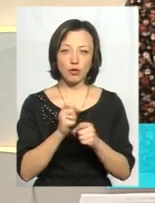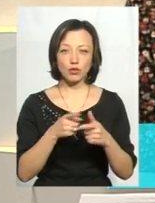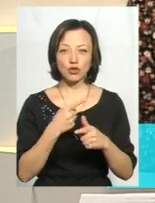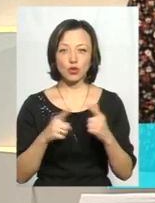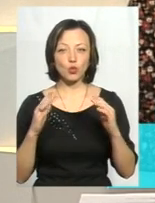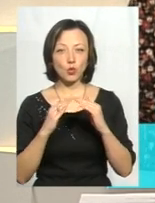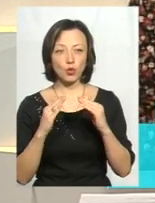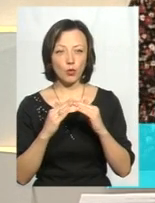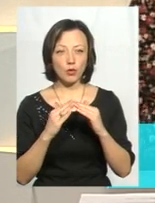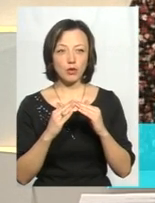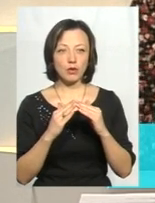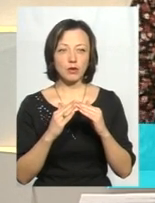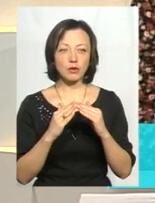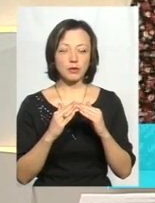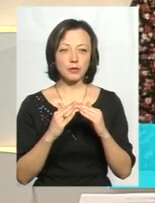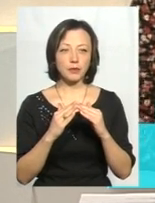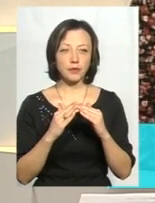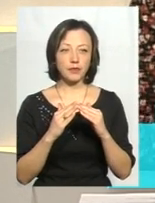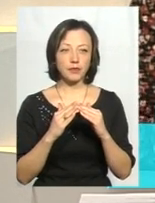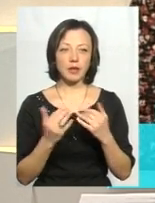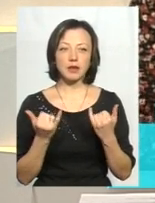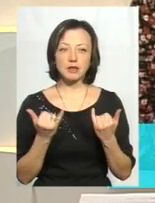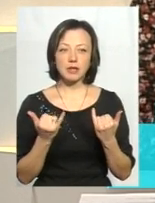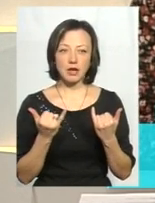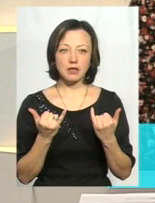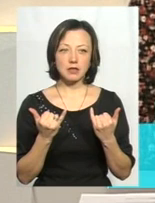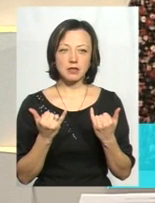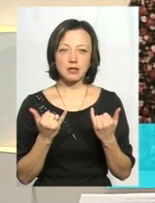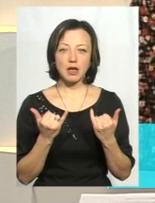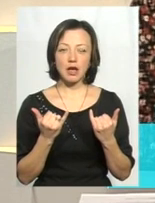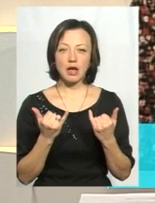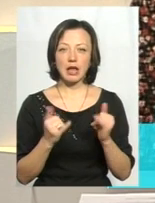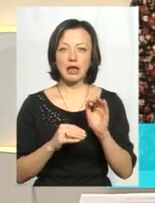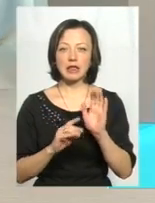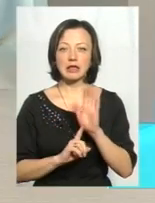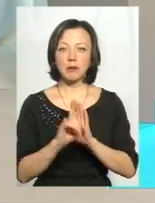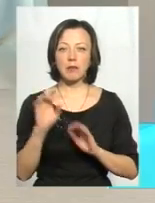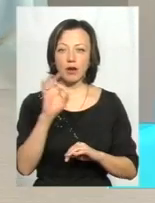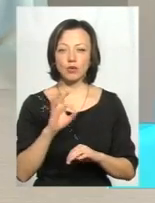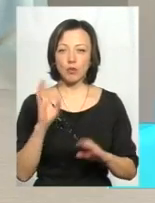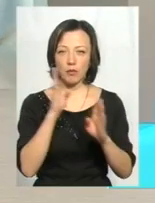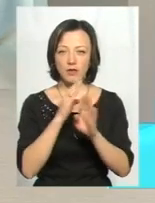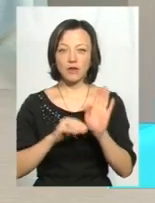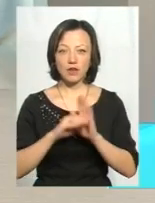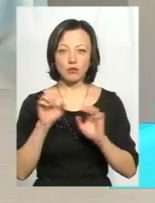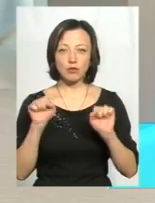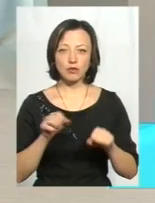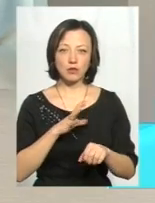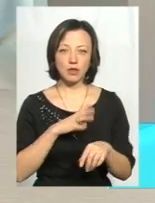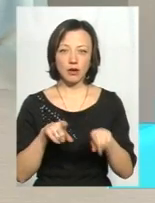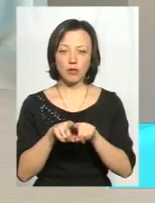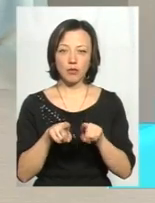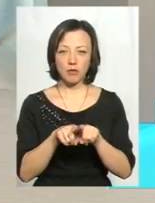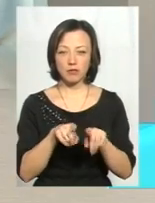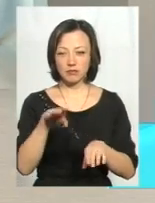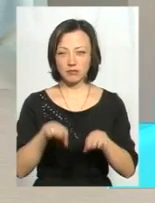додому, оскільки зараз температура повітря вища, то ми можемо навіть бути на такому зрізі